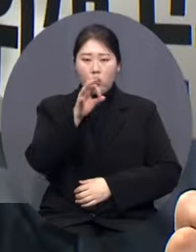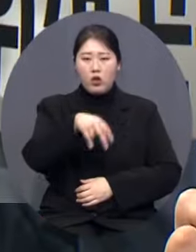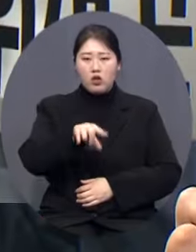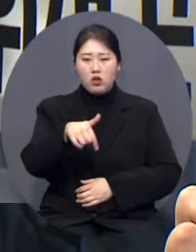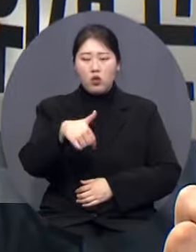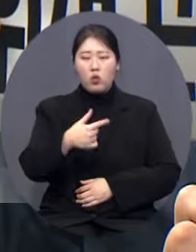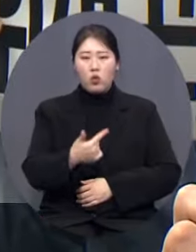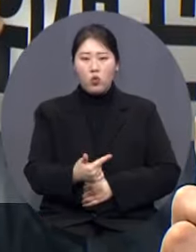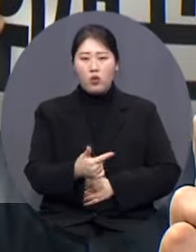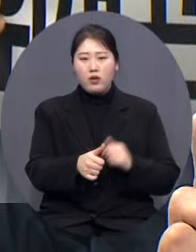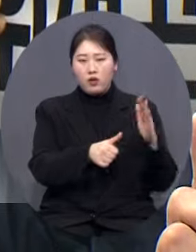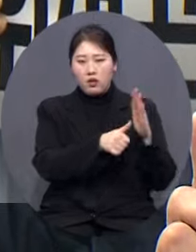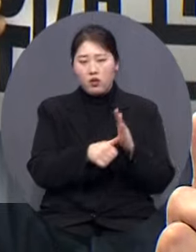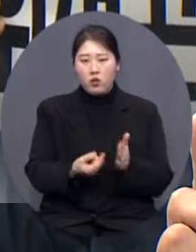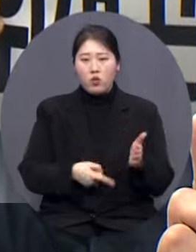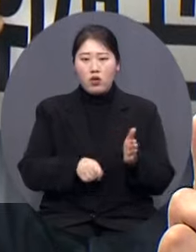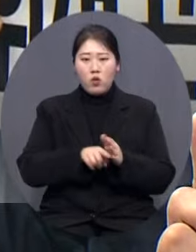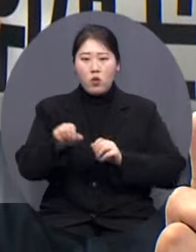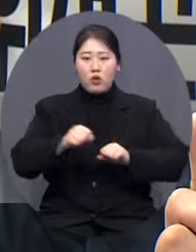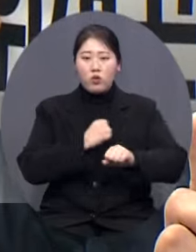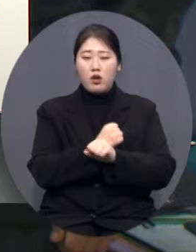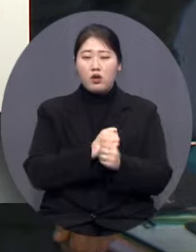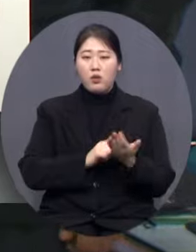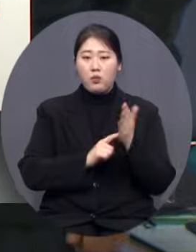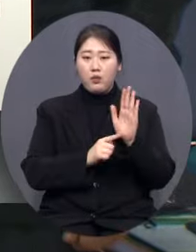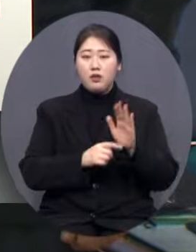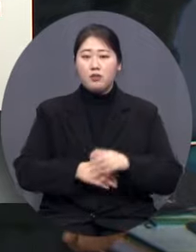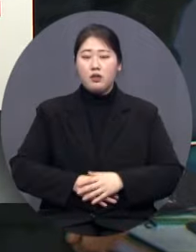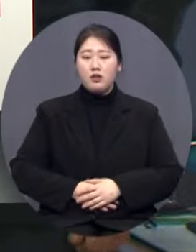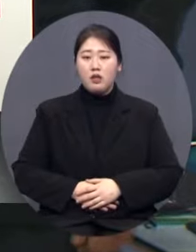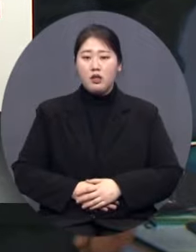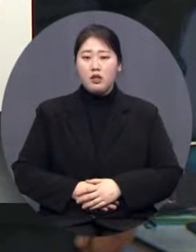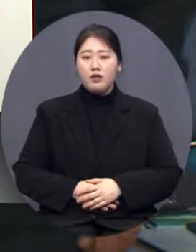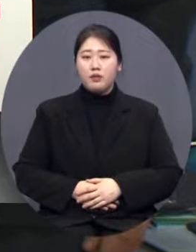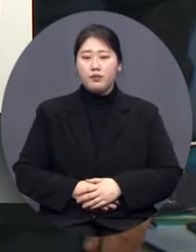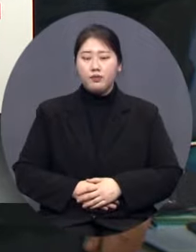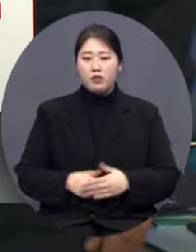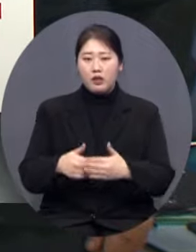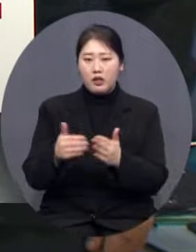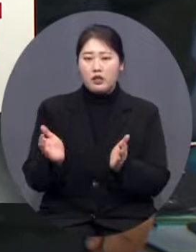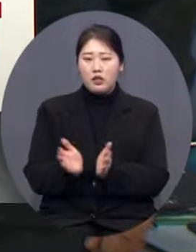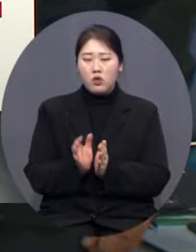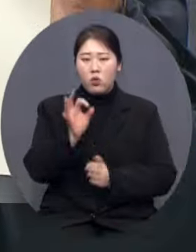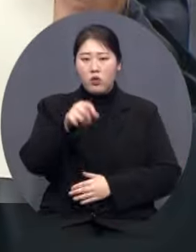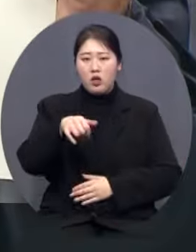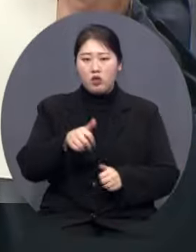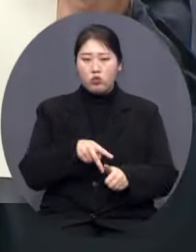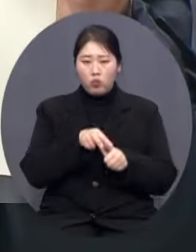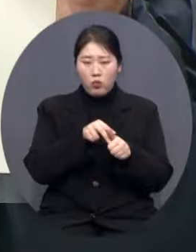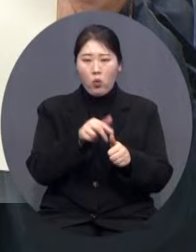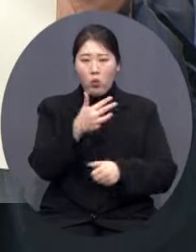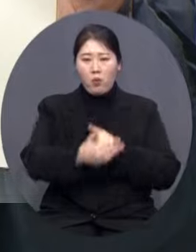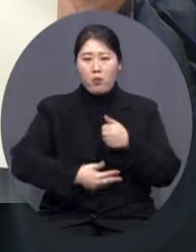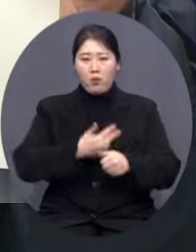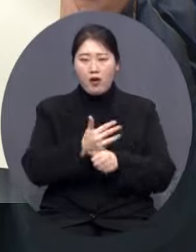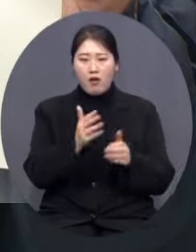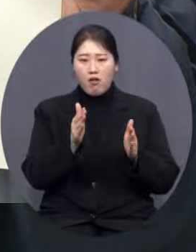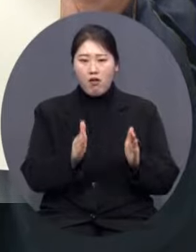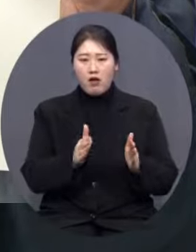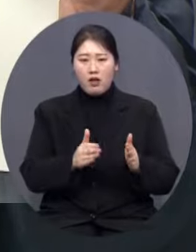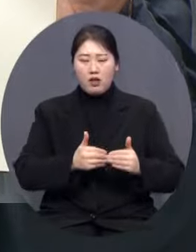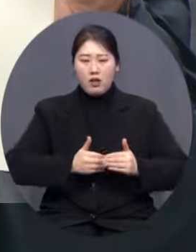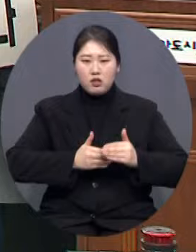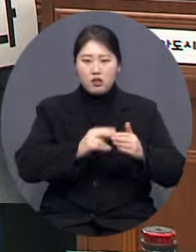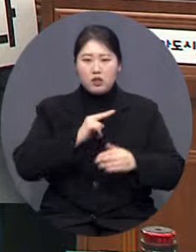후보 낙선 활동을 전개하겠다고 밝혔습니다. 이들은 위성건 후보가 8년 동안 집요하게